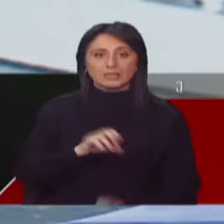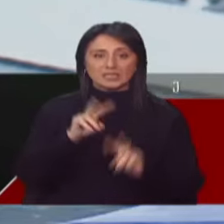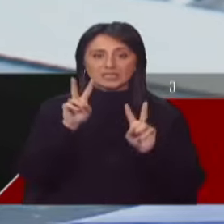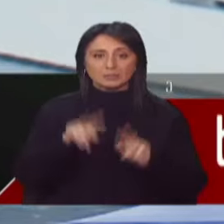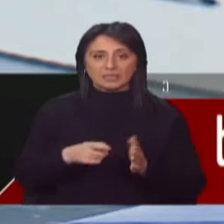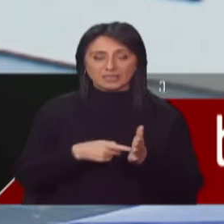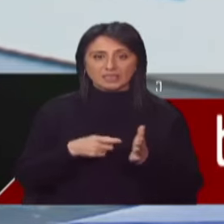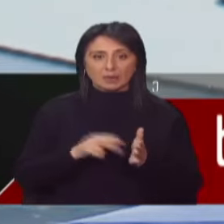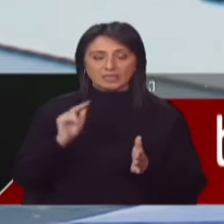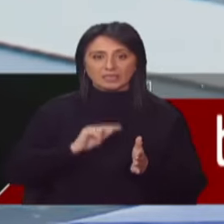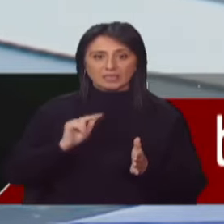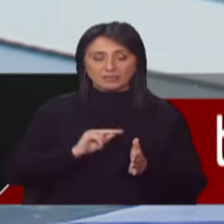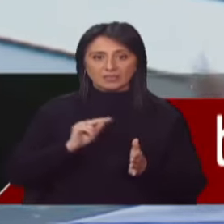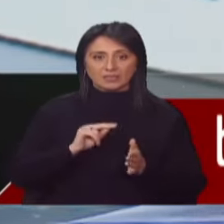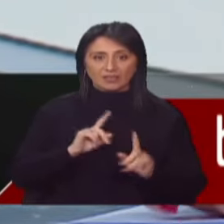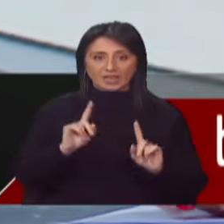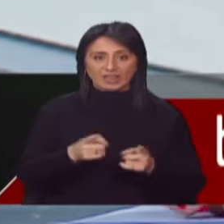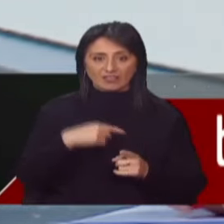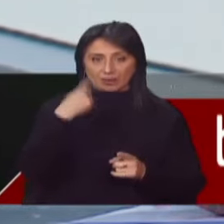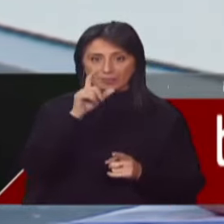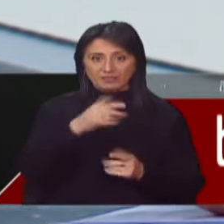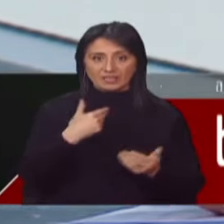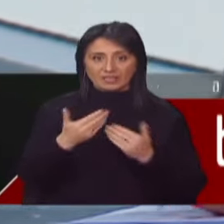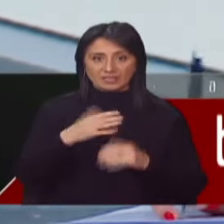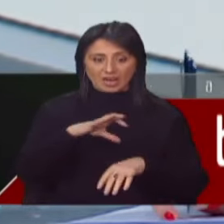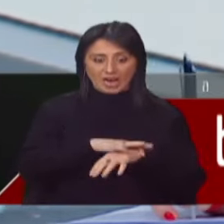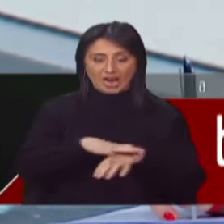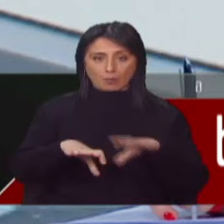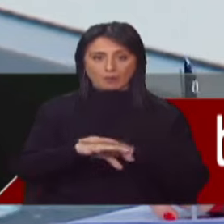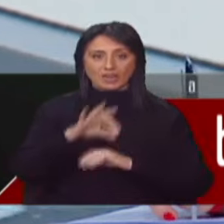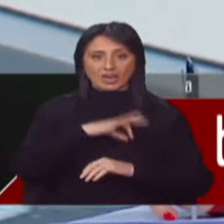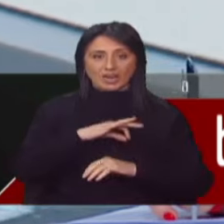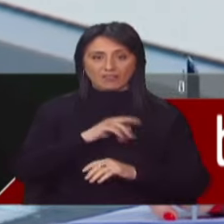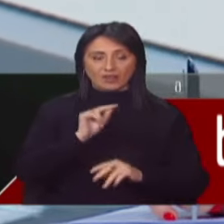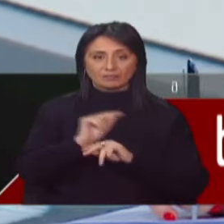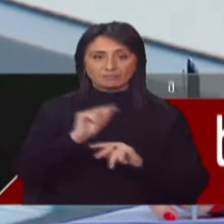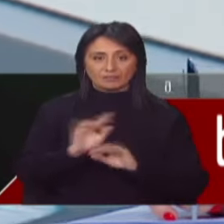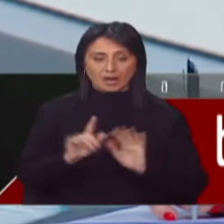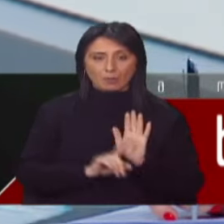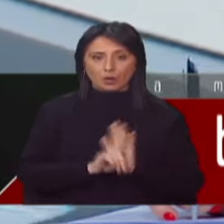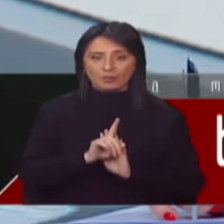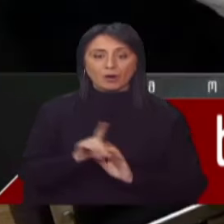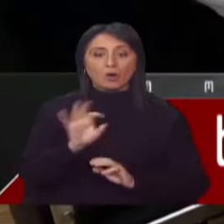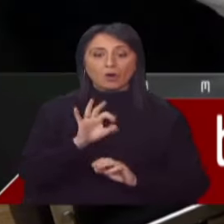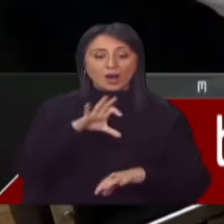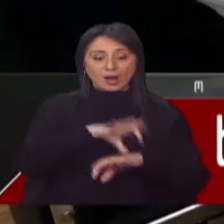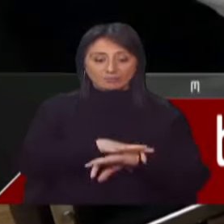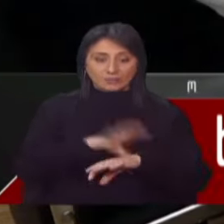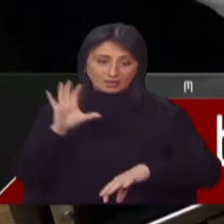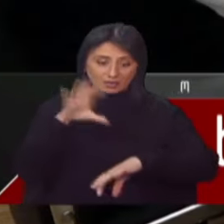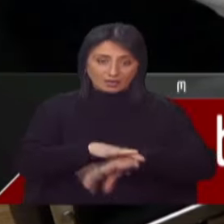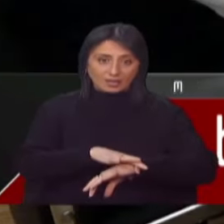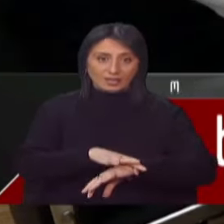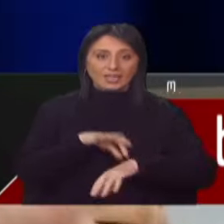Specialul s-a gămăgebat sam sa hoși, dacă au bulli pirabis mimart, Helborkilis, gamocanabis, instrucția mocmeda. Agnișnul lui Helborkilis, da